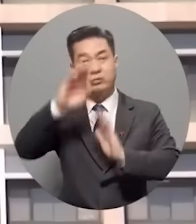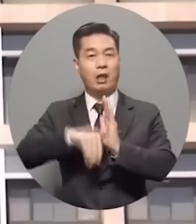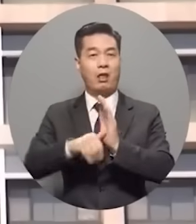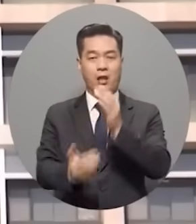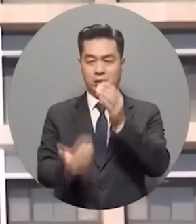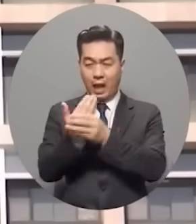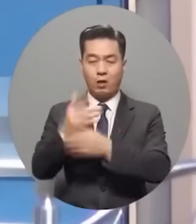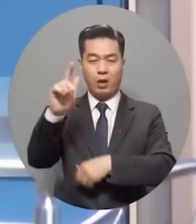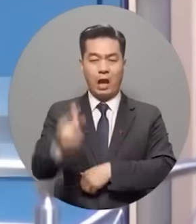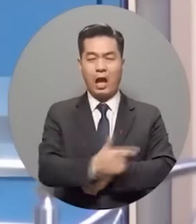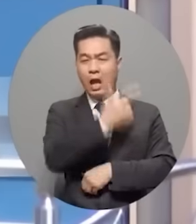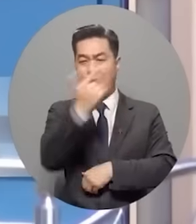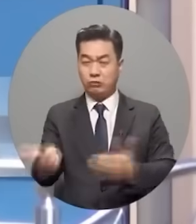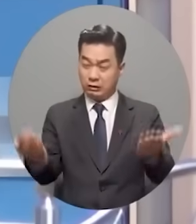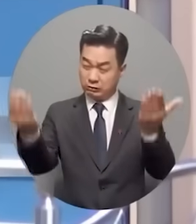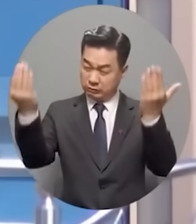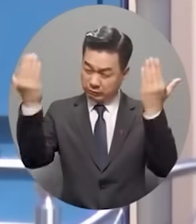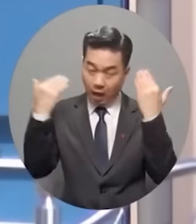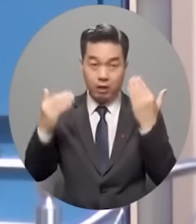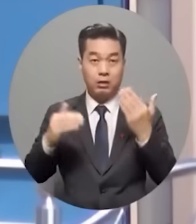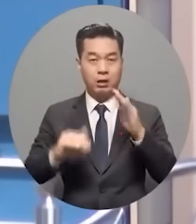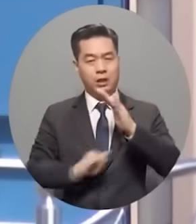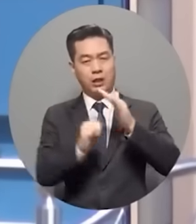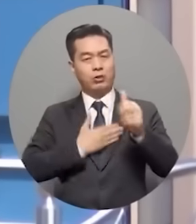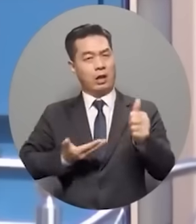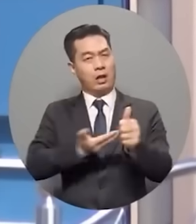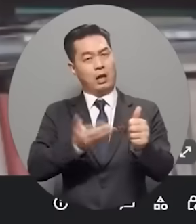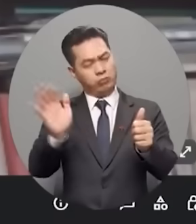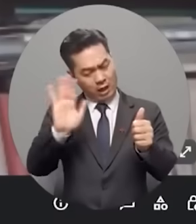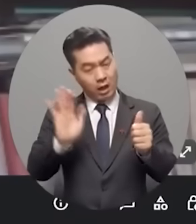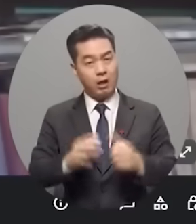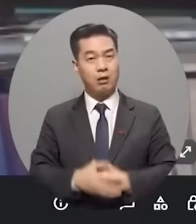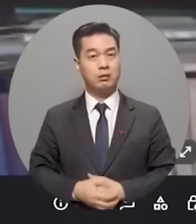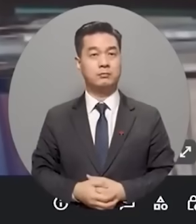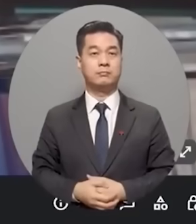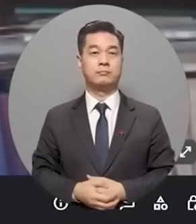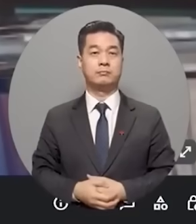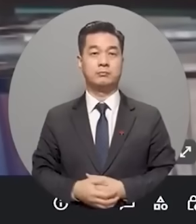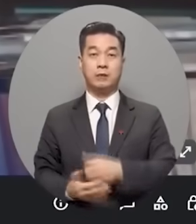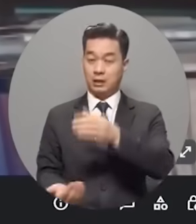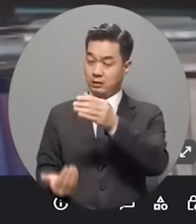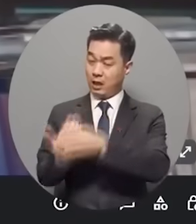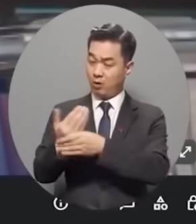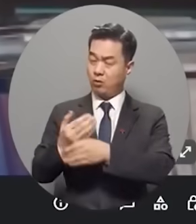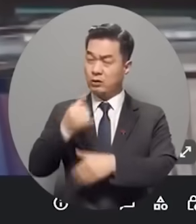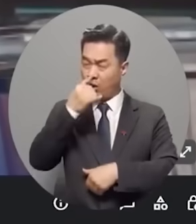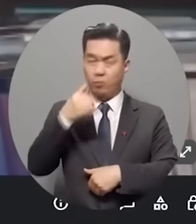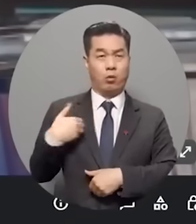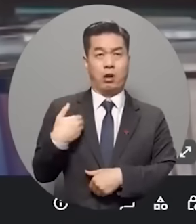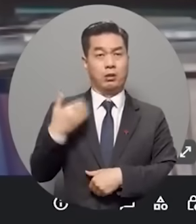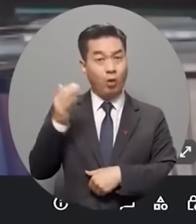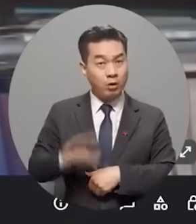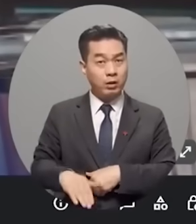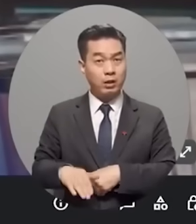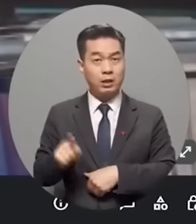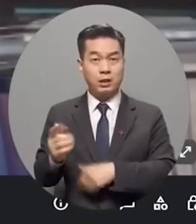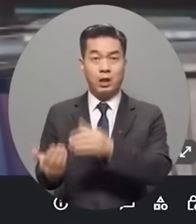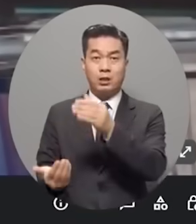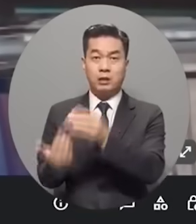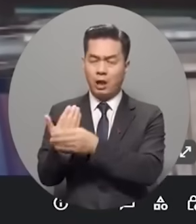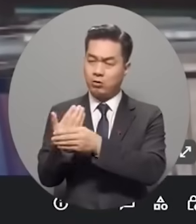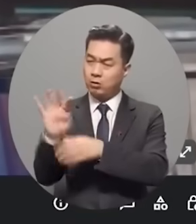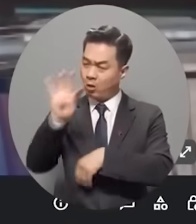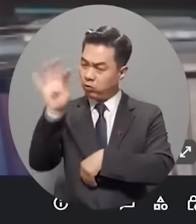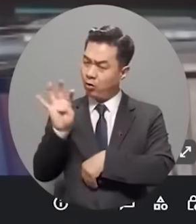만 하루가 다 돼가도록 가족에게 알리지 않은 겁니다. 사고는 충분히 일어날 수 있지만 이거를 사건으로 만들면 안 돼요.